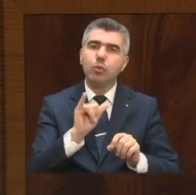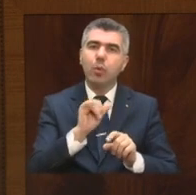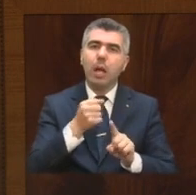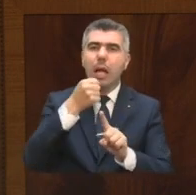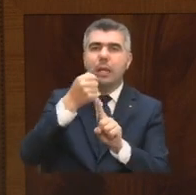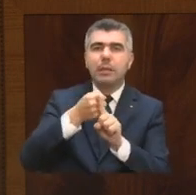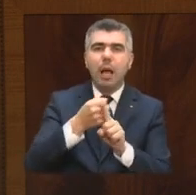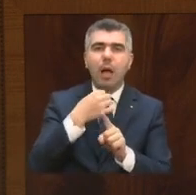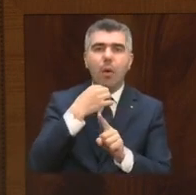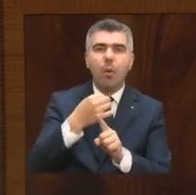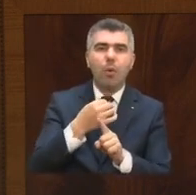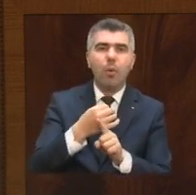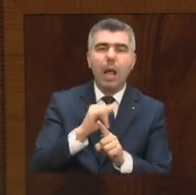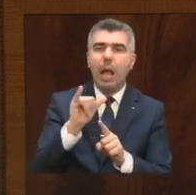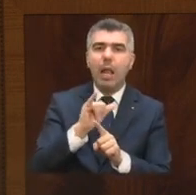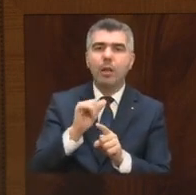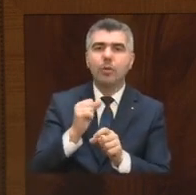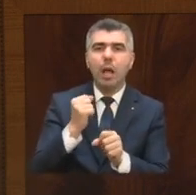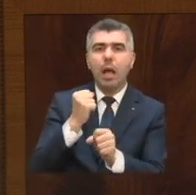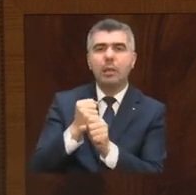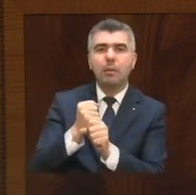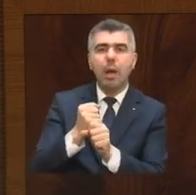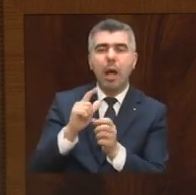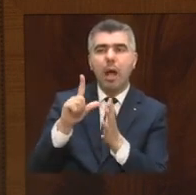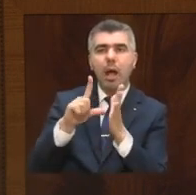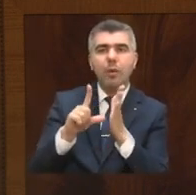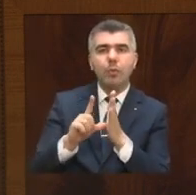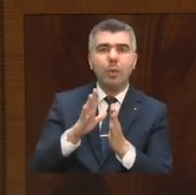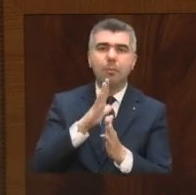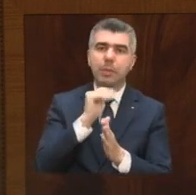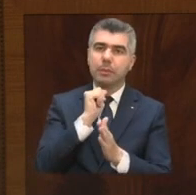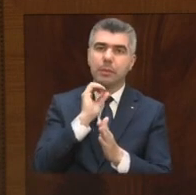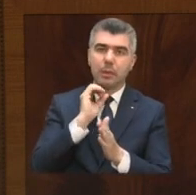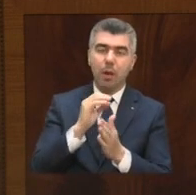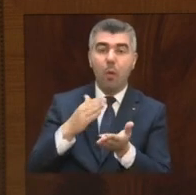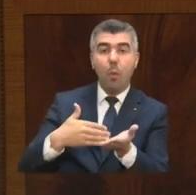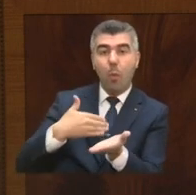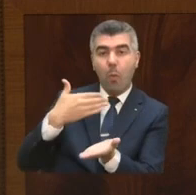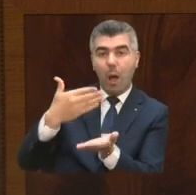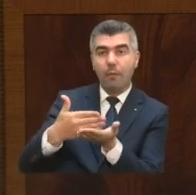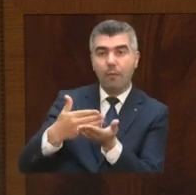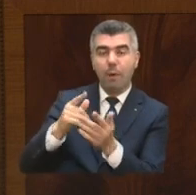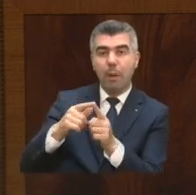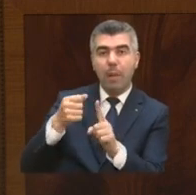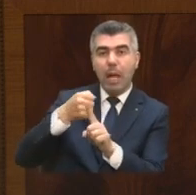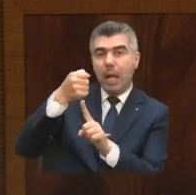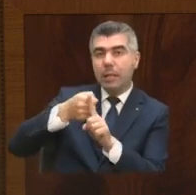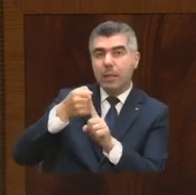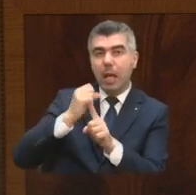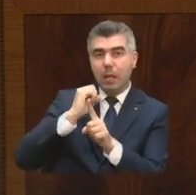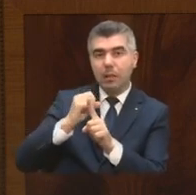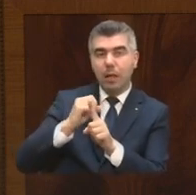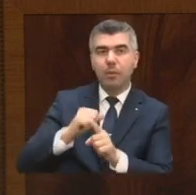نتحدث ولماذا الاشتغال خارج القانون ام اخترتم القطعه مع التراكم الاصلاحي